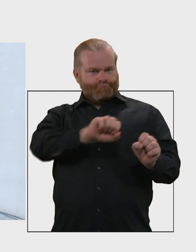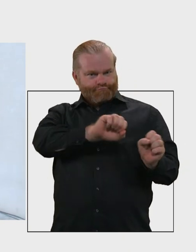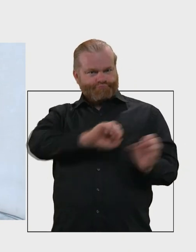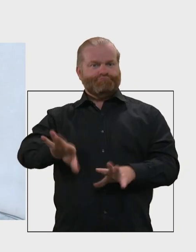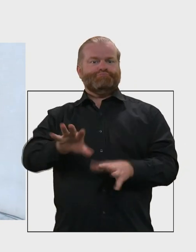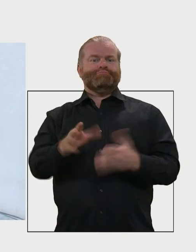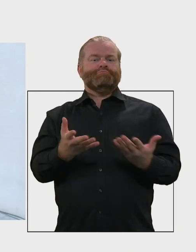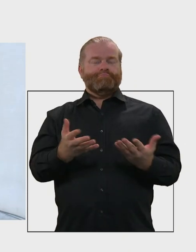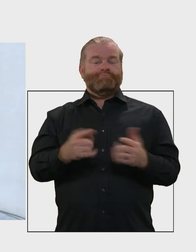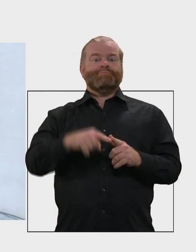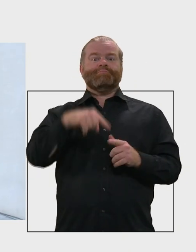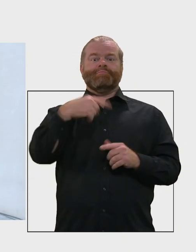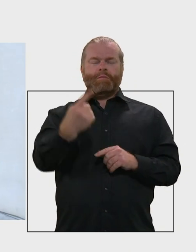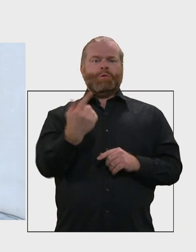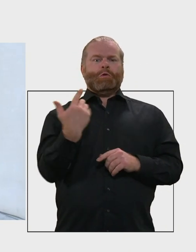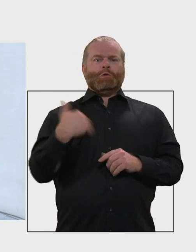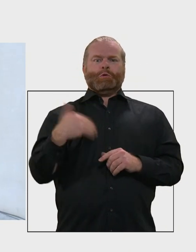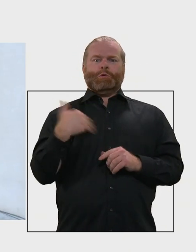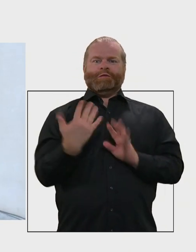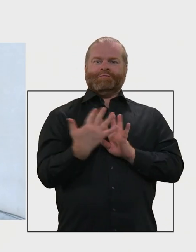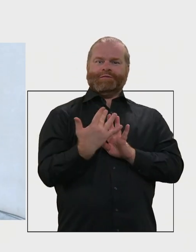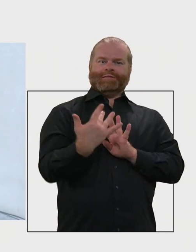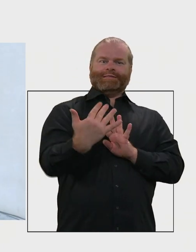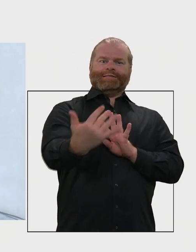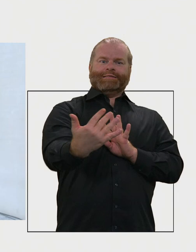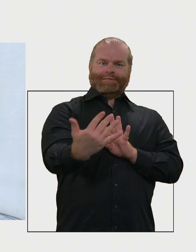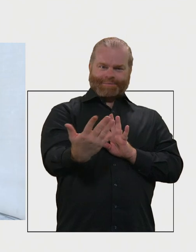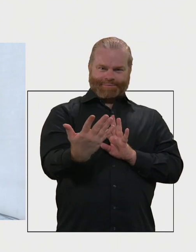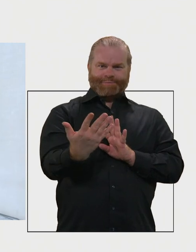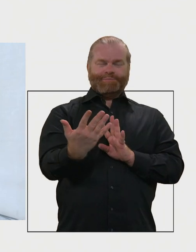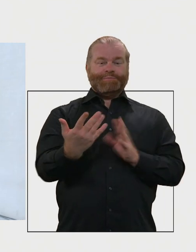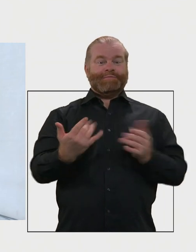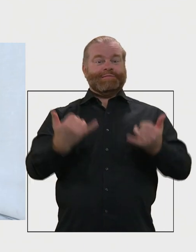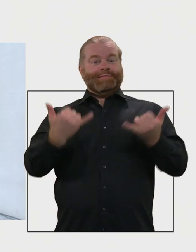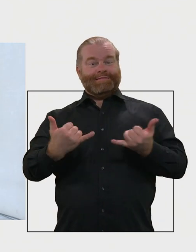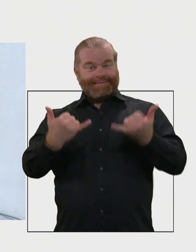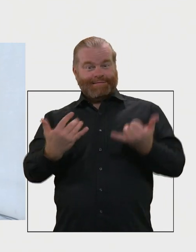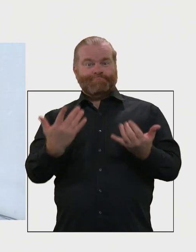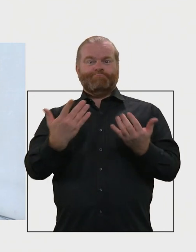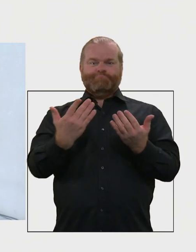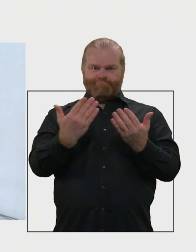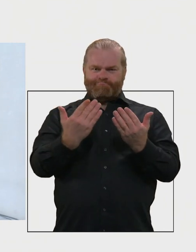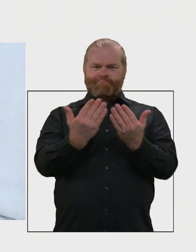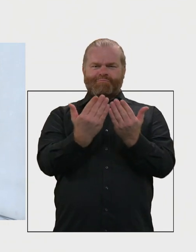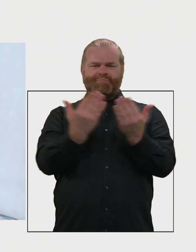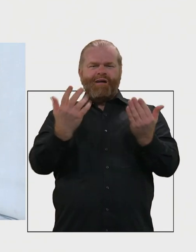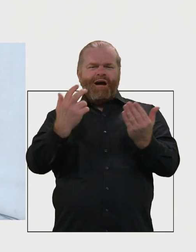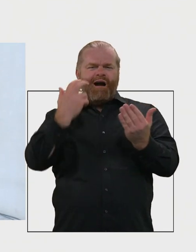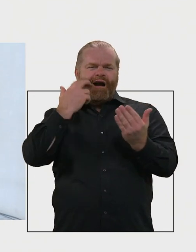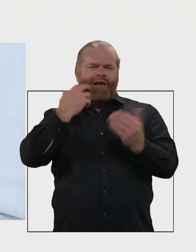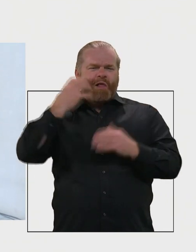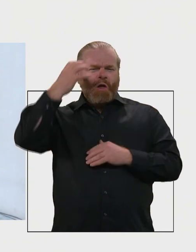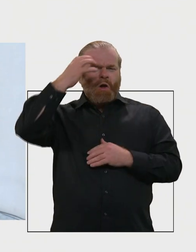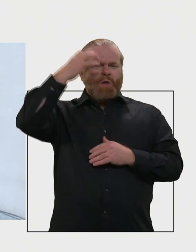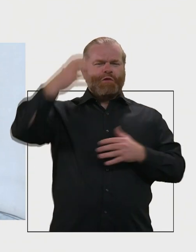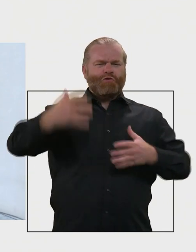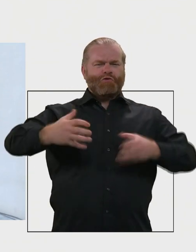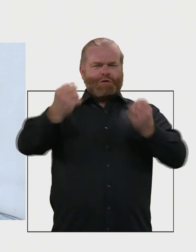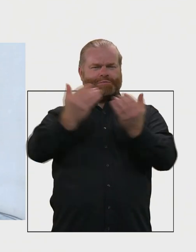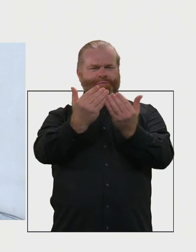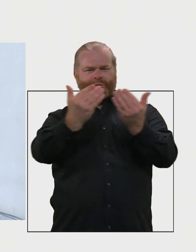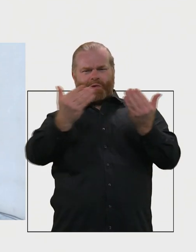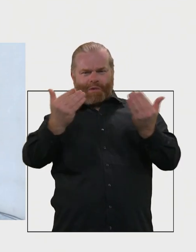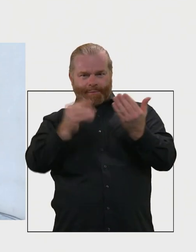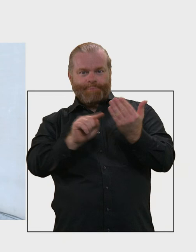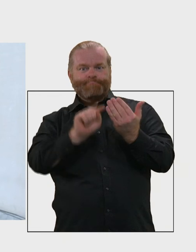heute steht jetzt hier hinter den rekonstruierten Mauern des alten königlichen Schlosses ein Neubau nach Entwurf